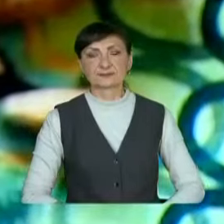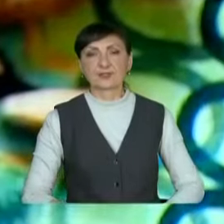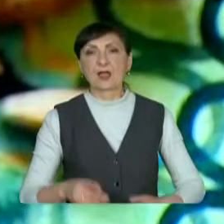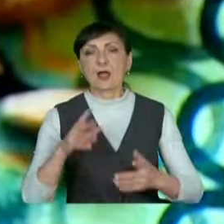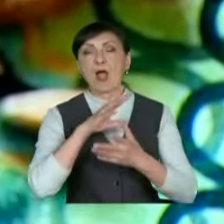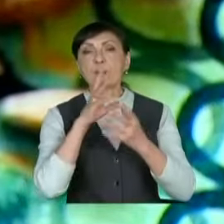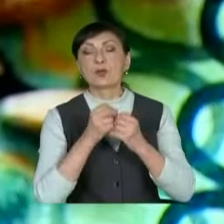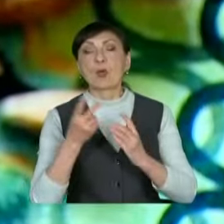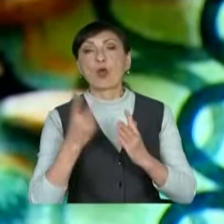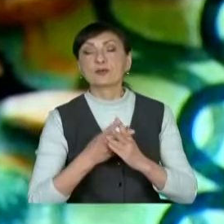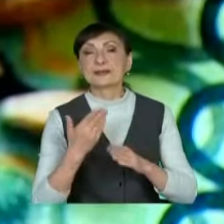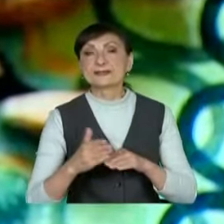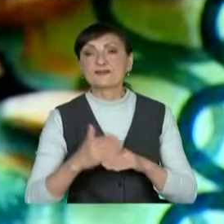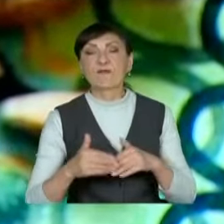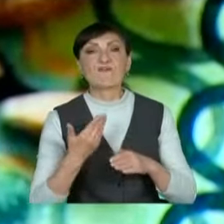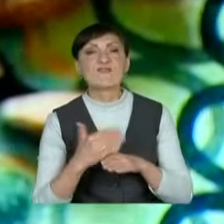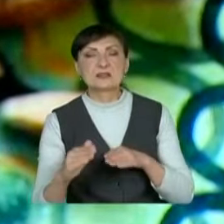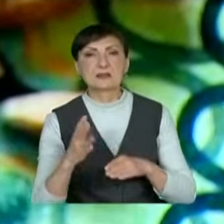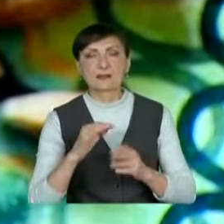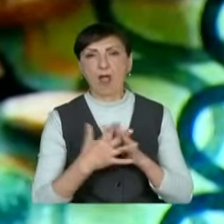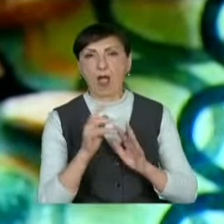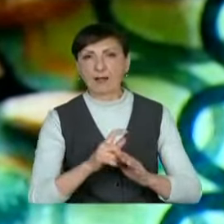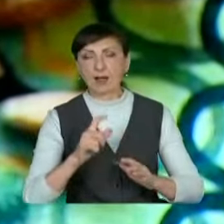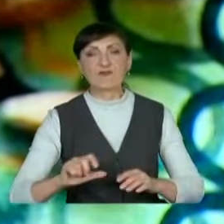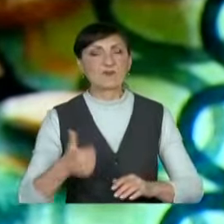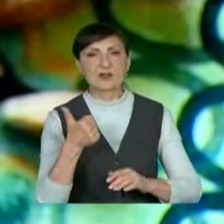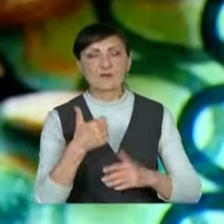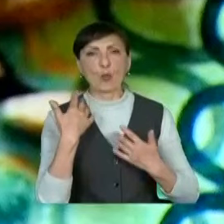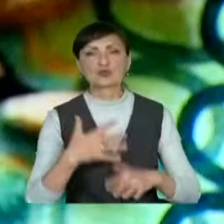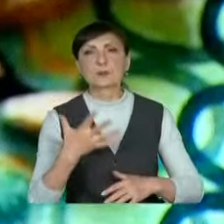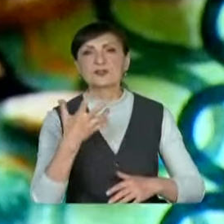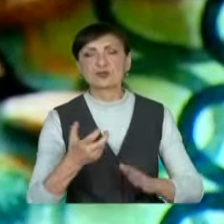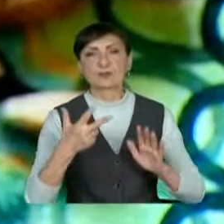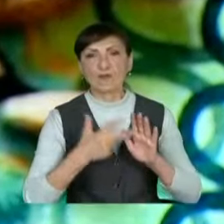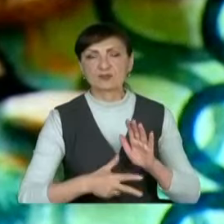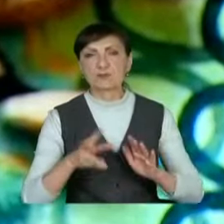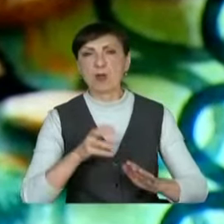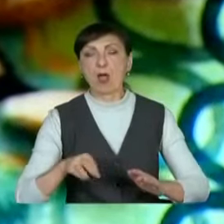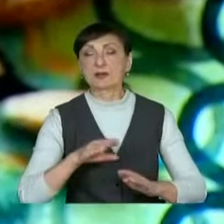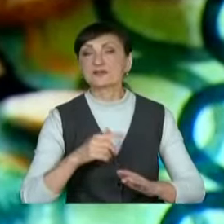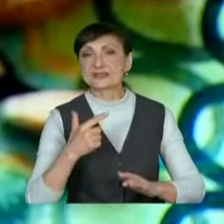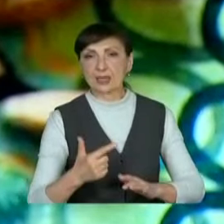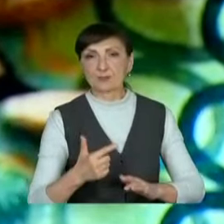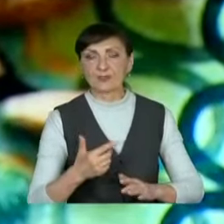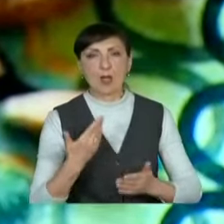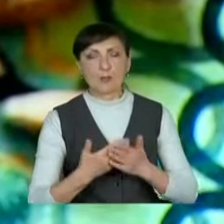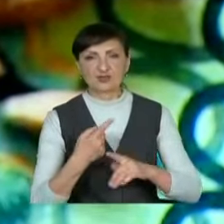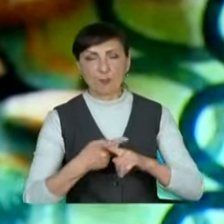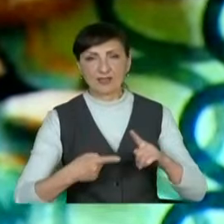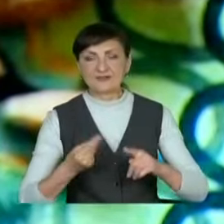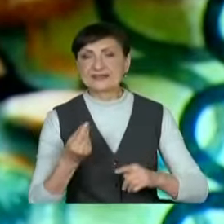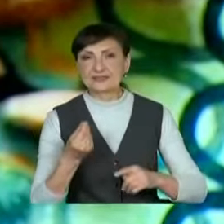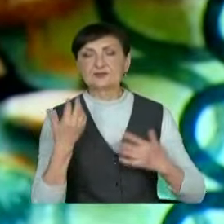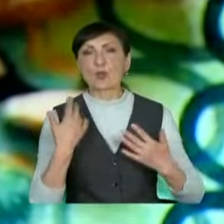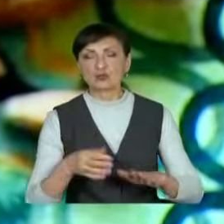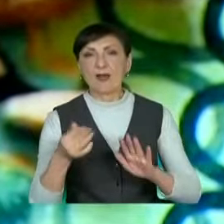Объем льготного кредитования, выделенного для аграрии, впервые достиг 580 миллиардов тенге. Почти половина средств